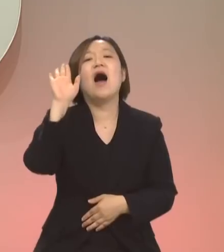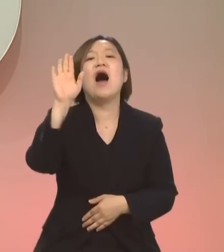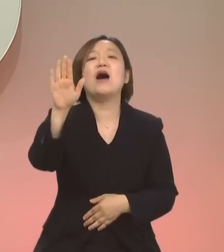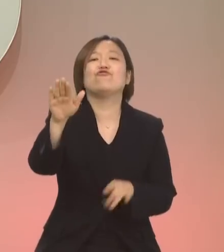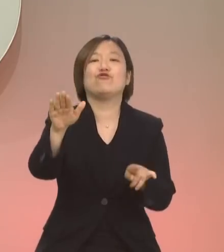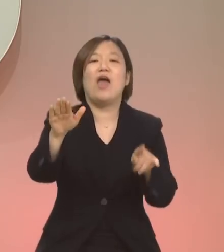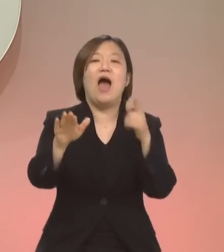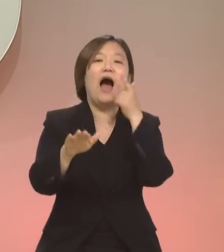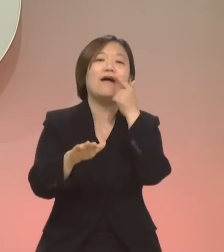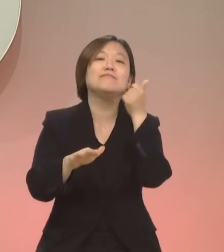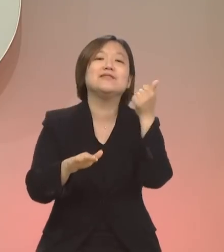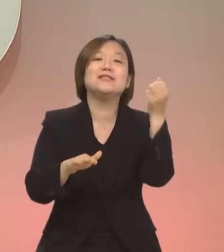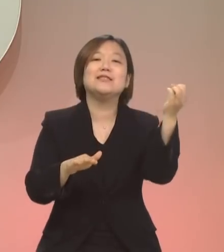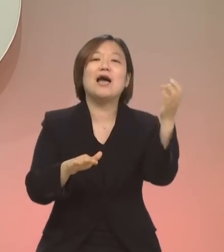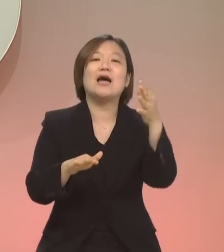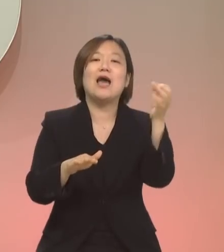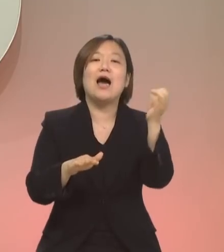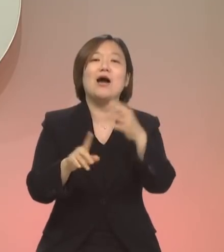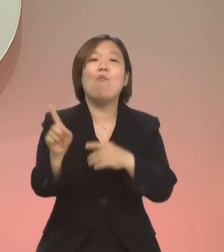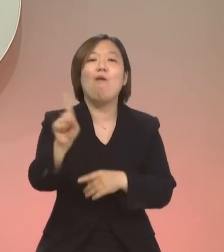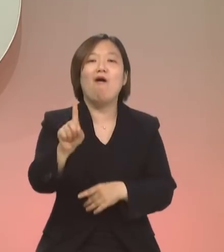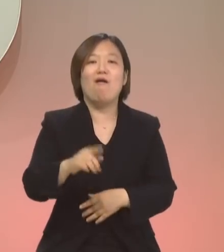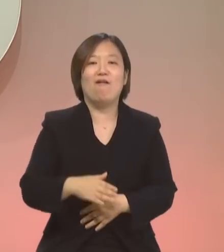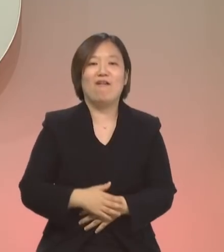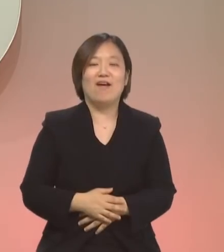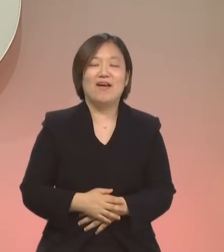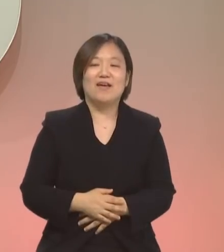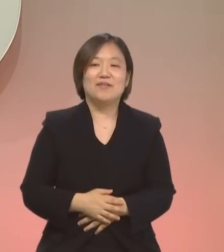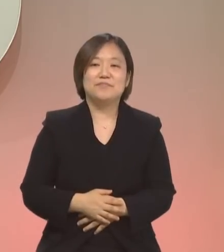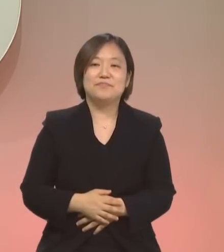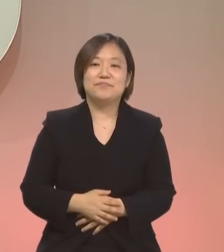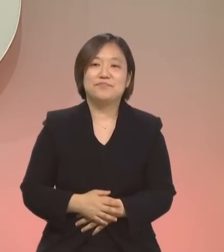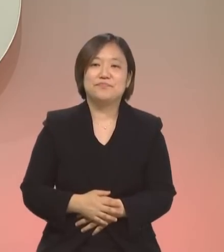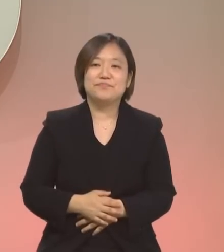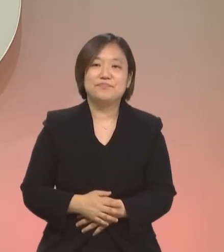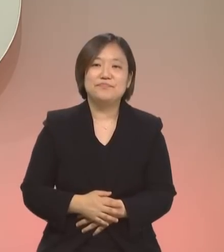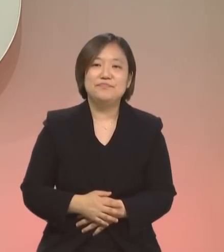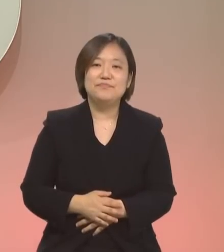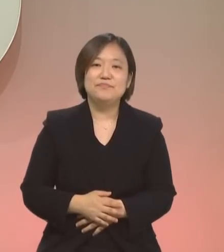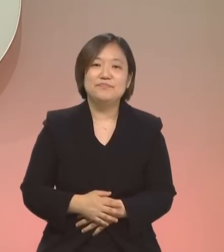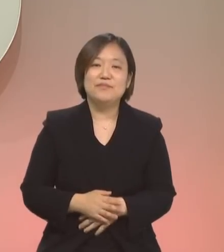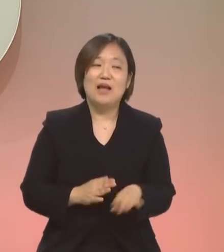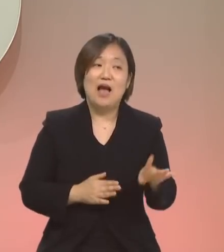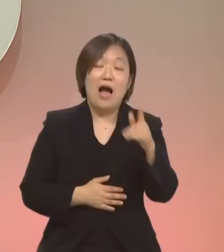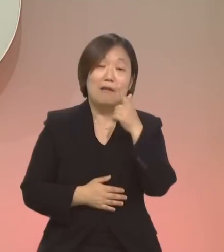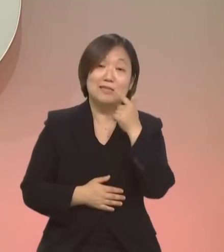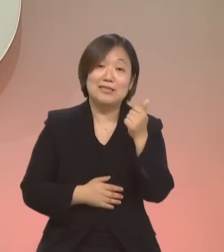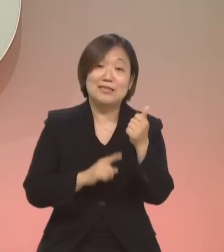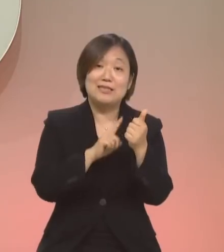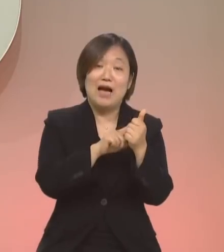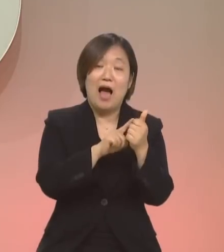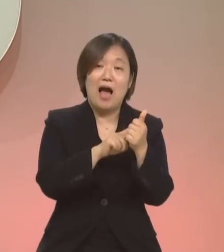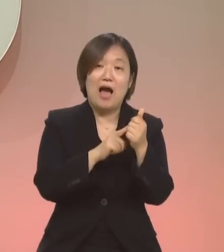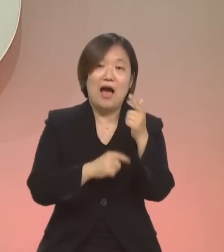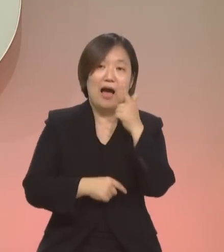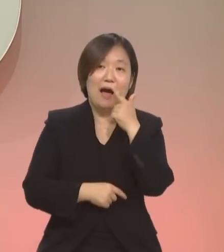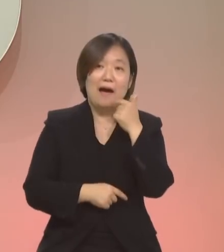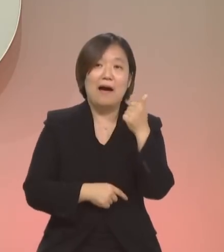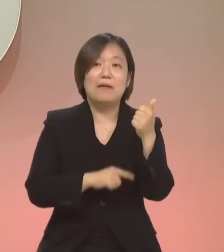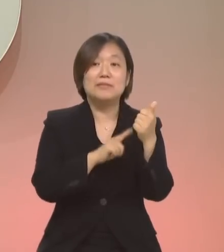아버지께 직접들은 이야기가 또 기가 막혀요 아버지가 아버지가